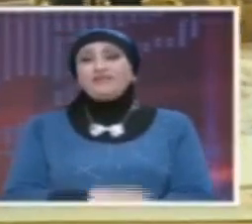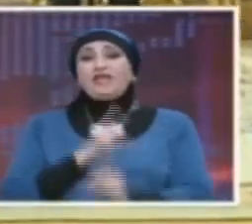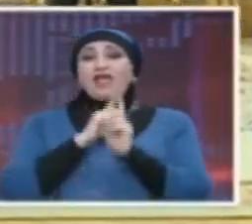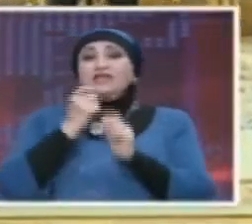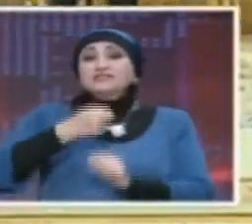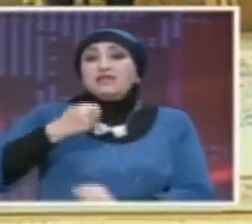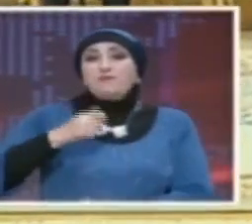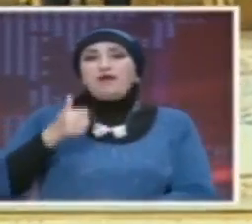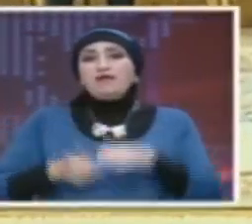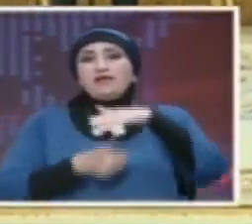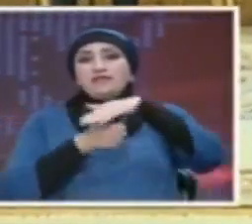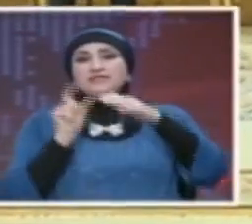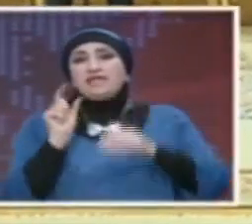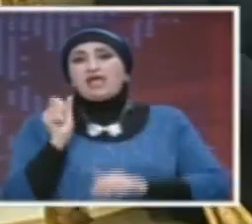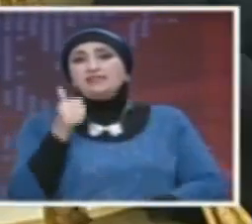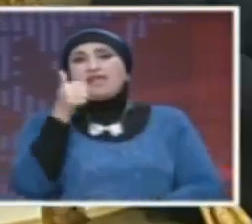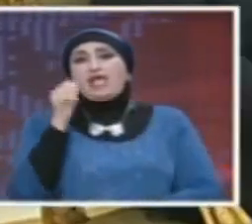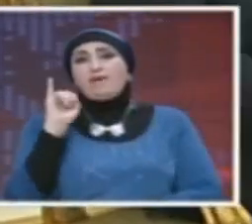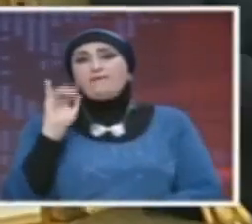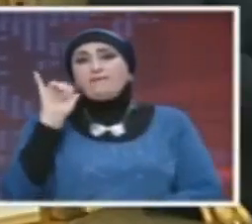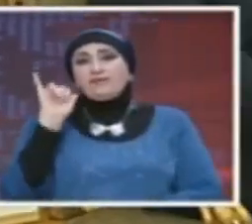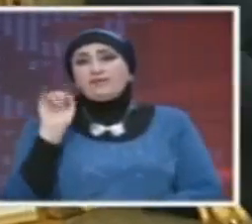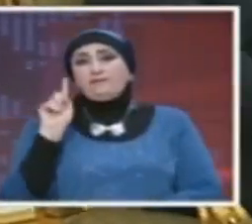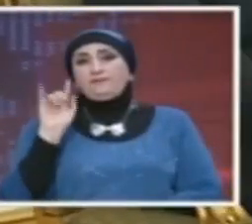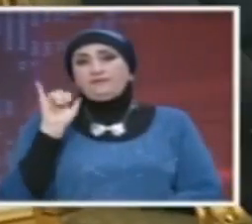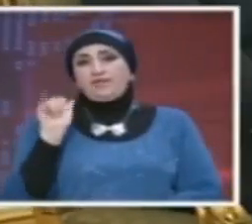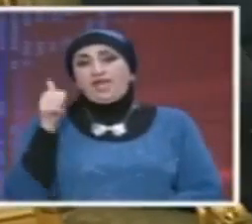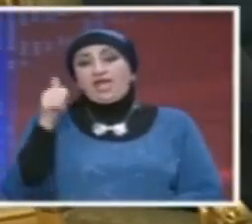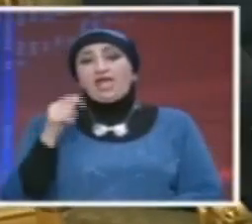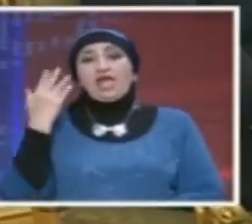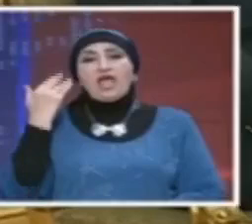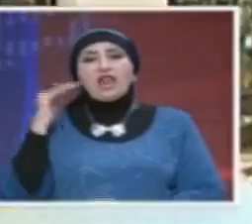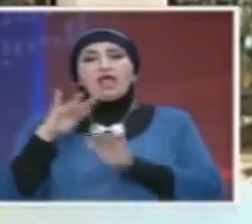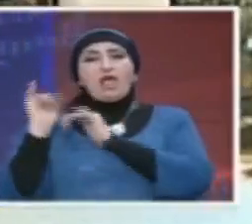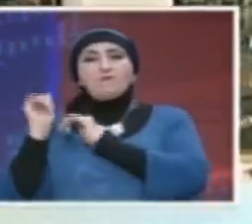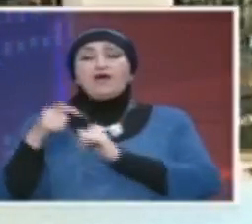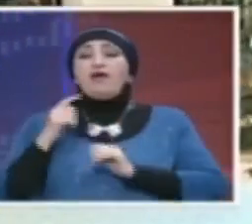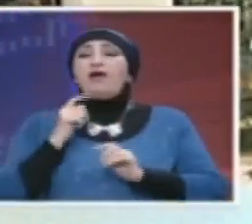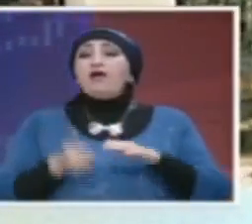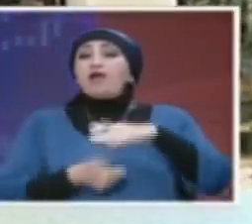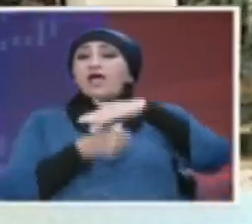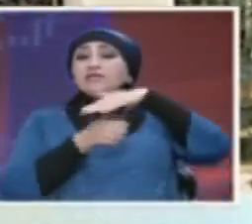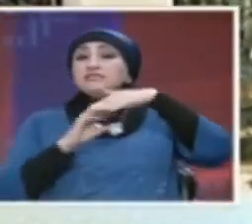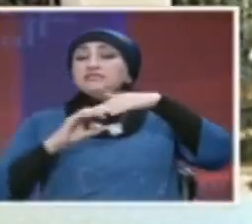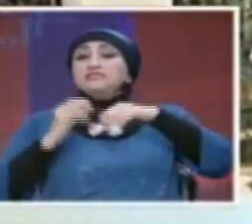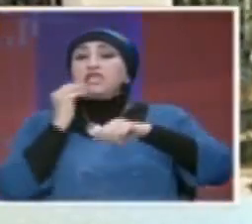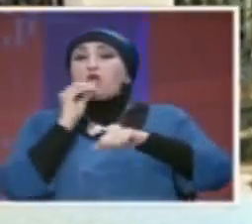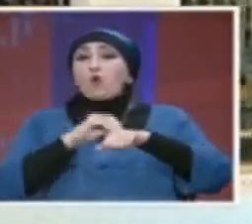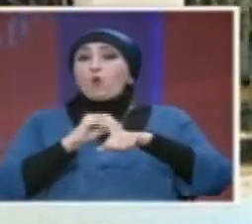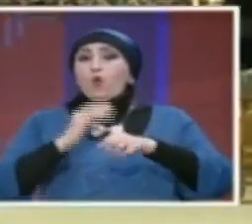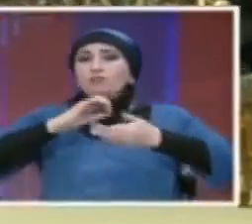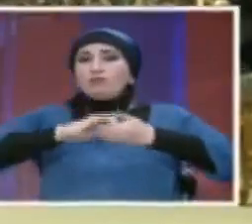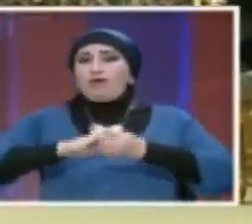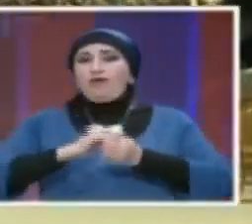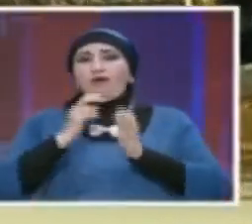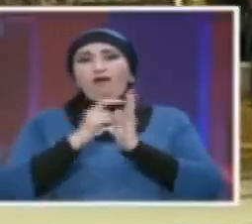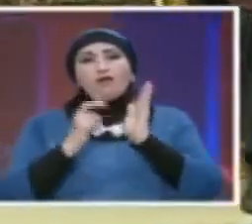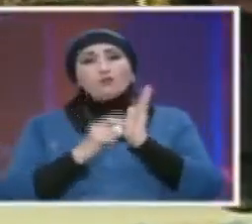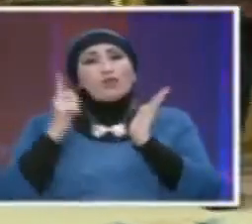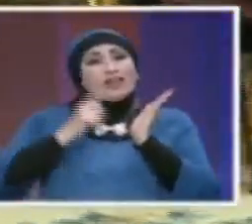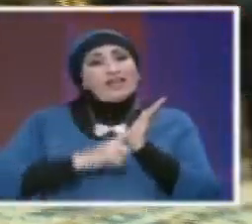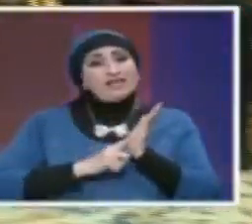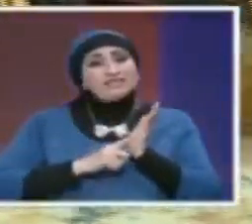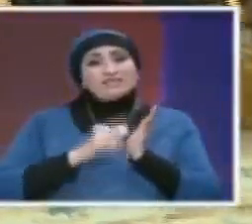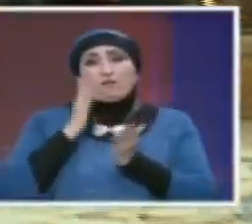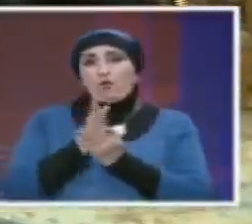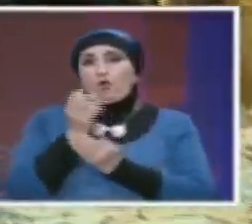خلال استقباله رئيس ناميبيا الأسبق، الرئيس السيسي يؤكد مساعي مصر للتوصل لاتفاق قانوني ملزم